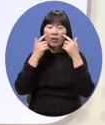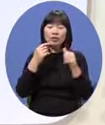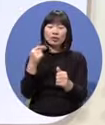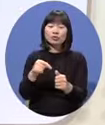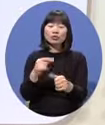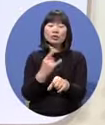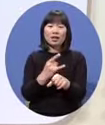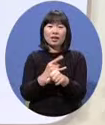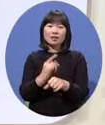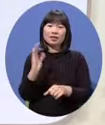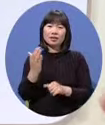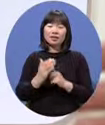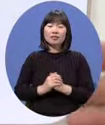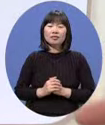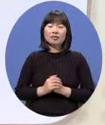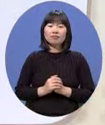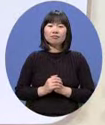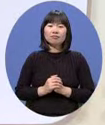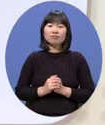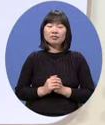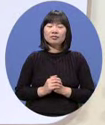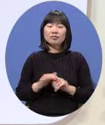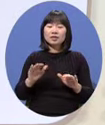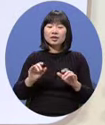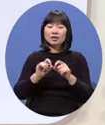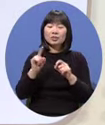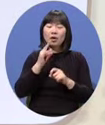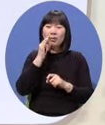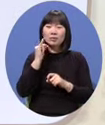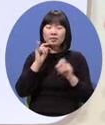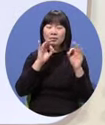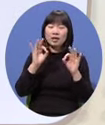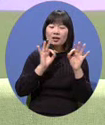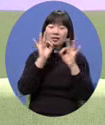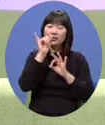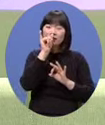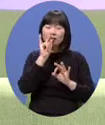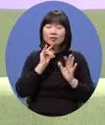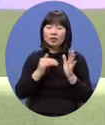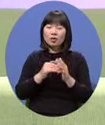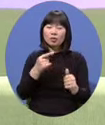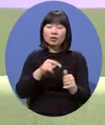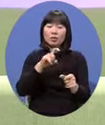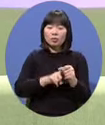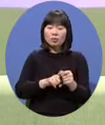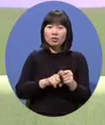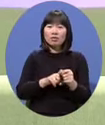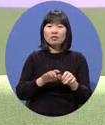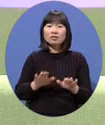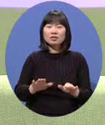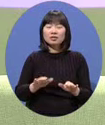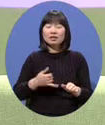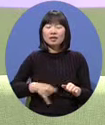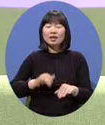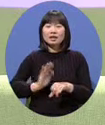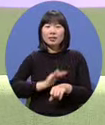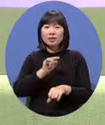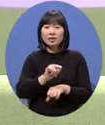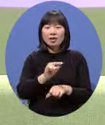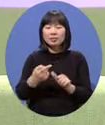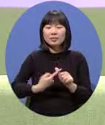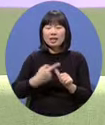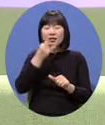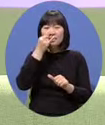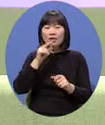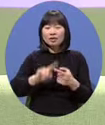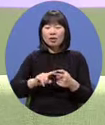훈육을 하셔야 됩니다. 네. 그 사실은 대부분 어머님들이 실수를 하시는데 훈육의 목적은 아이가 잘못한 거를